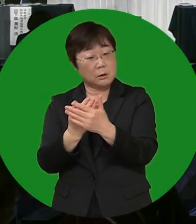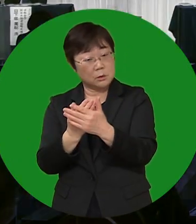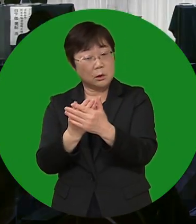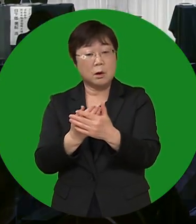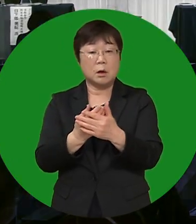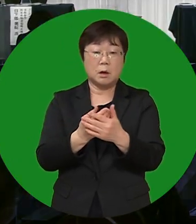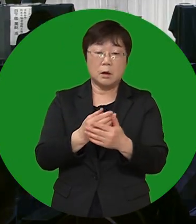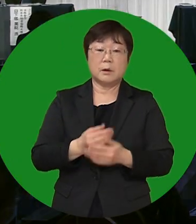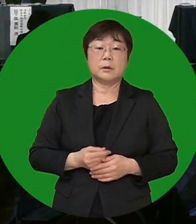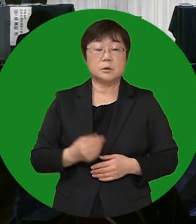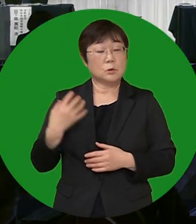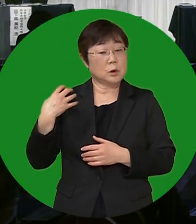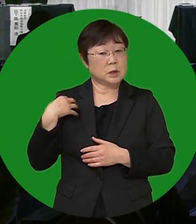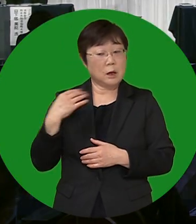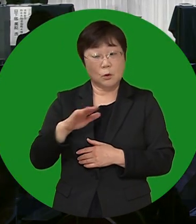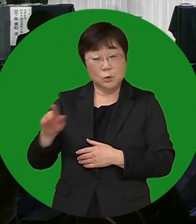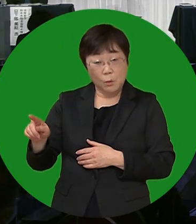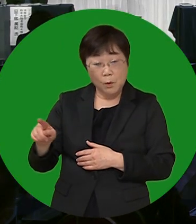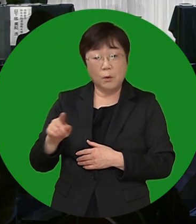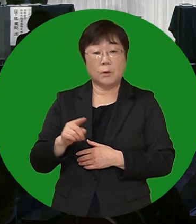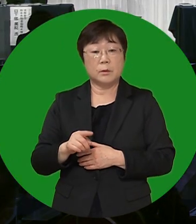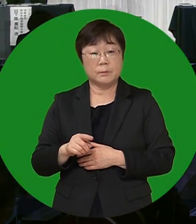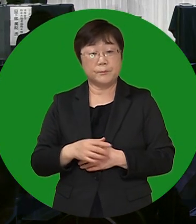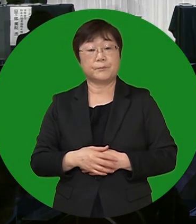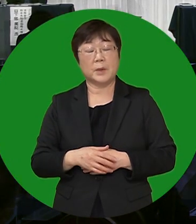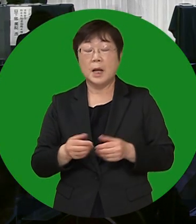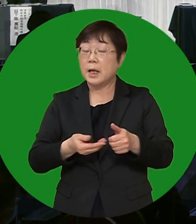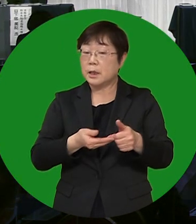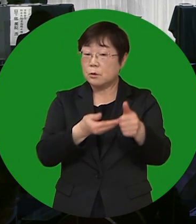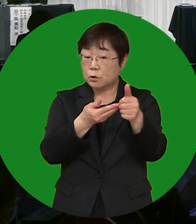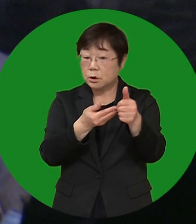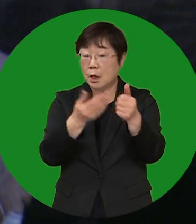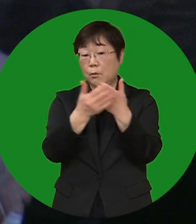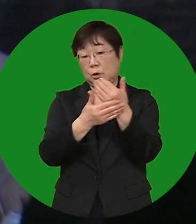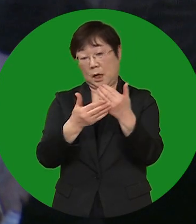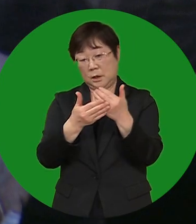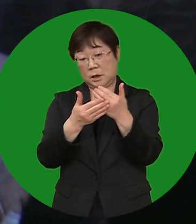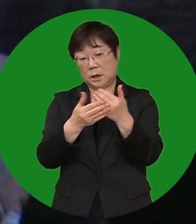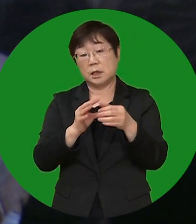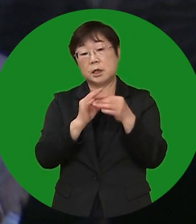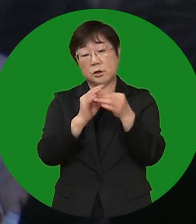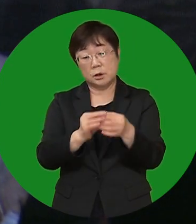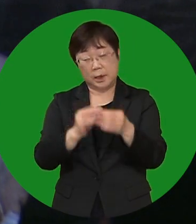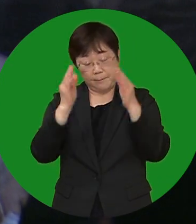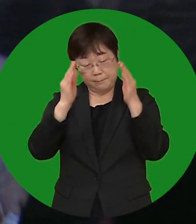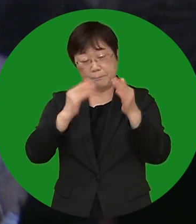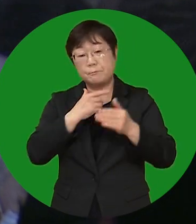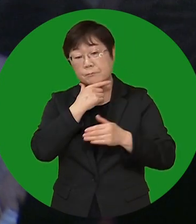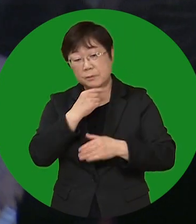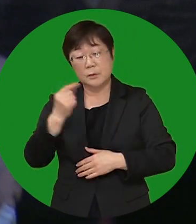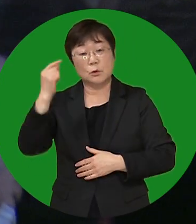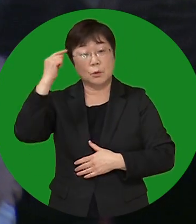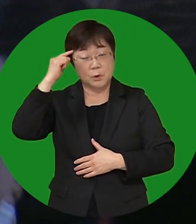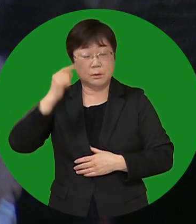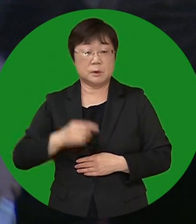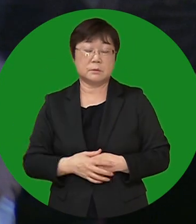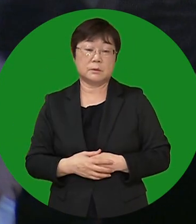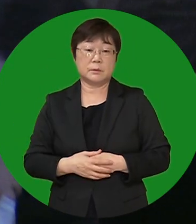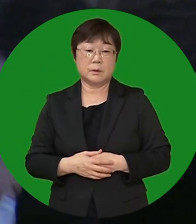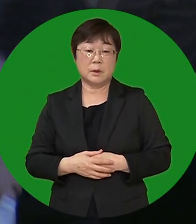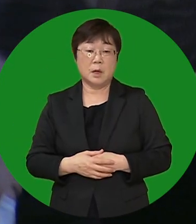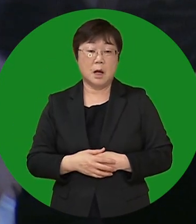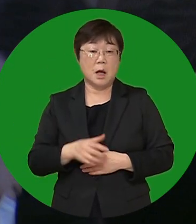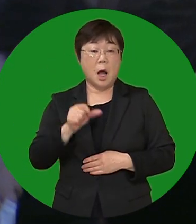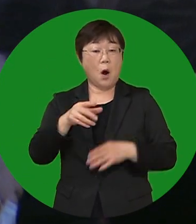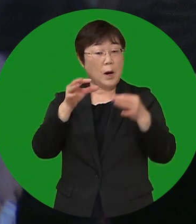やはり次世代を担うあの未来を担う子どもたちの育成っていうのに正起続き力を入れていくという風に考えております